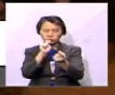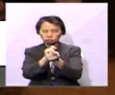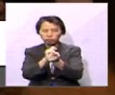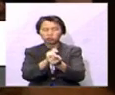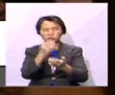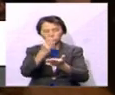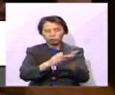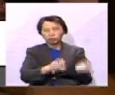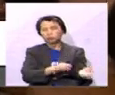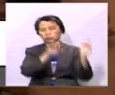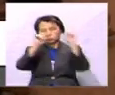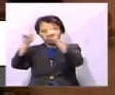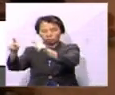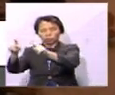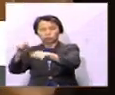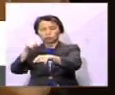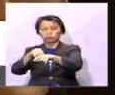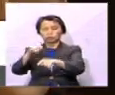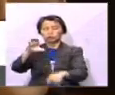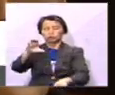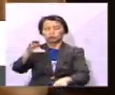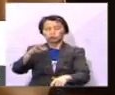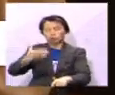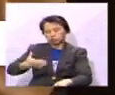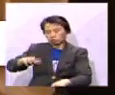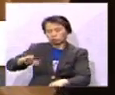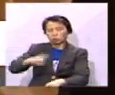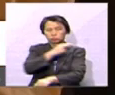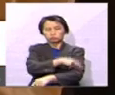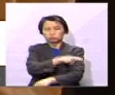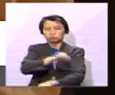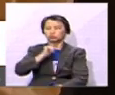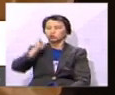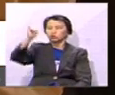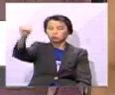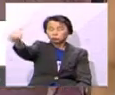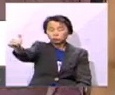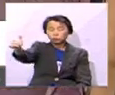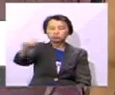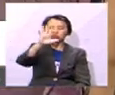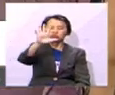ke Hospital Chittagong yang memakan masa sehingga 5 jam perjalanan dari Uhia.